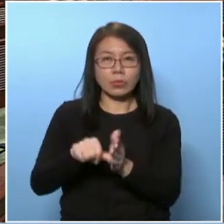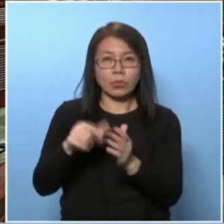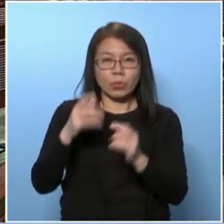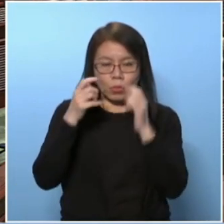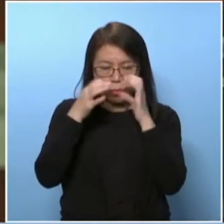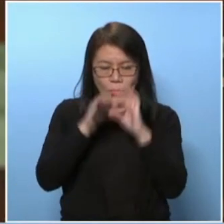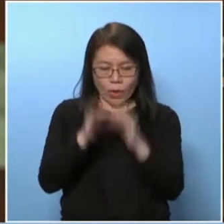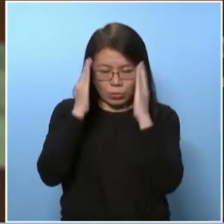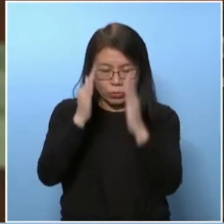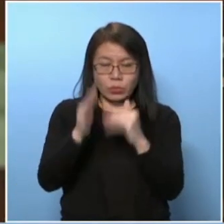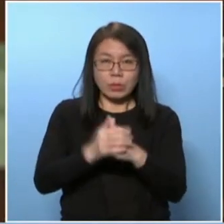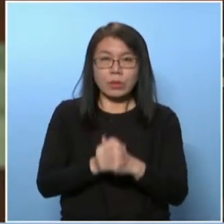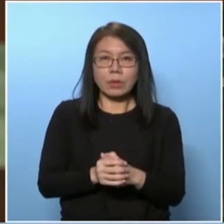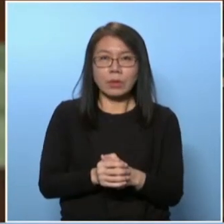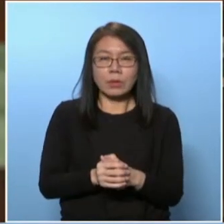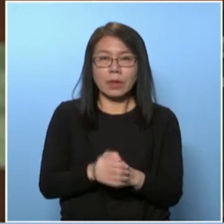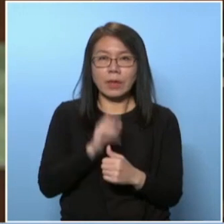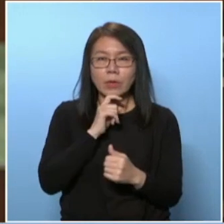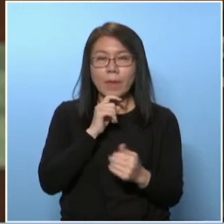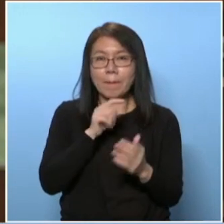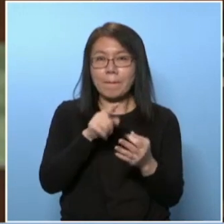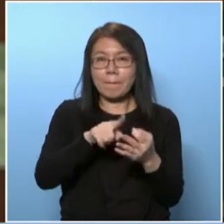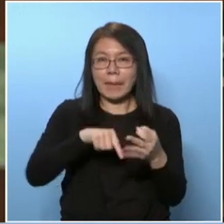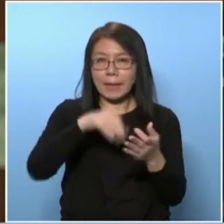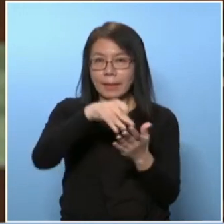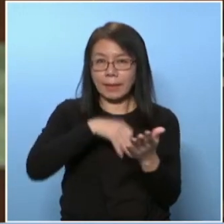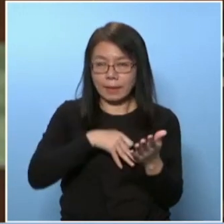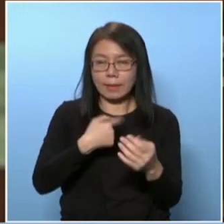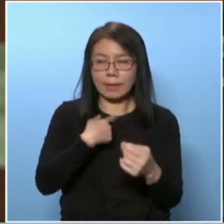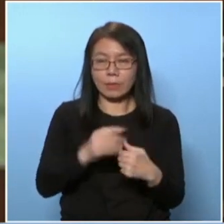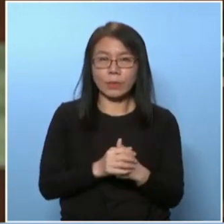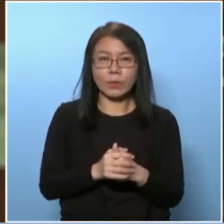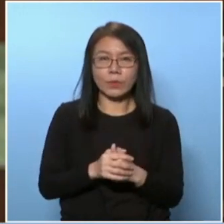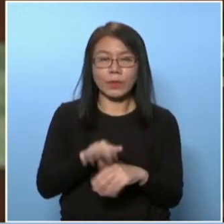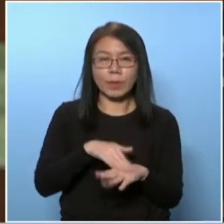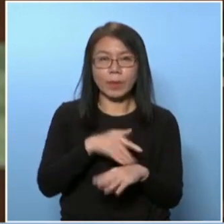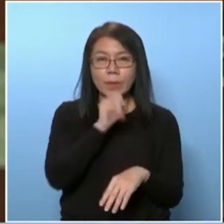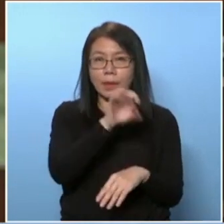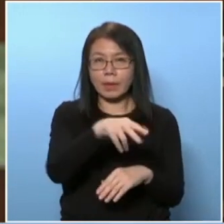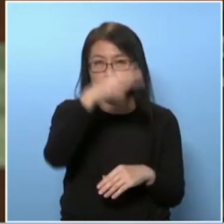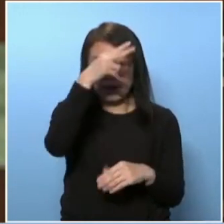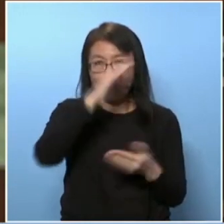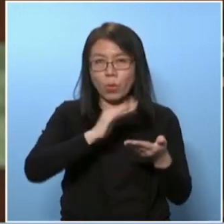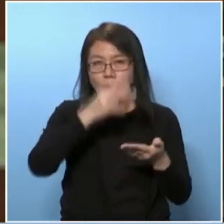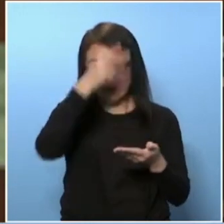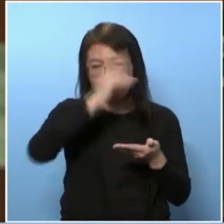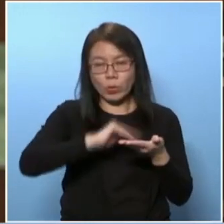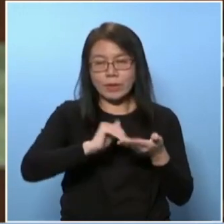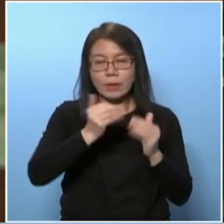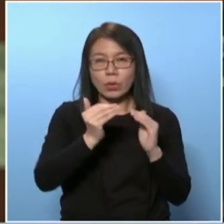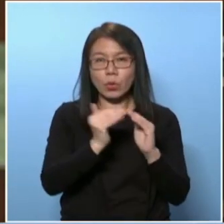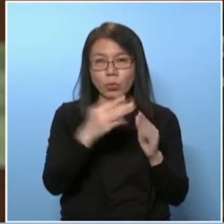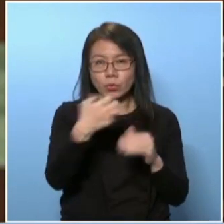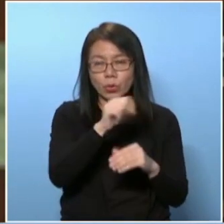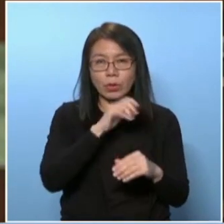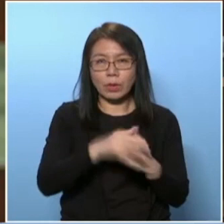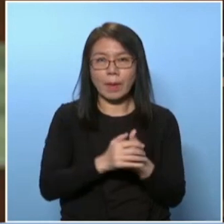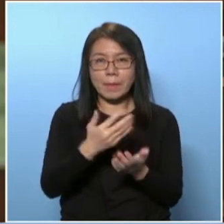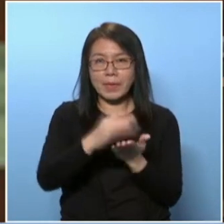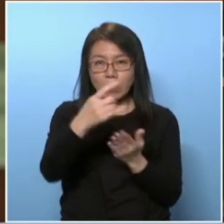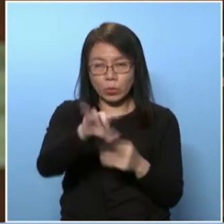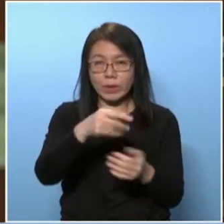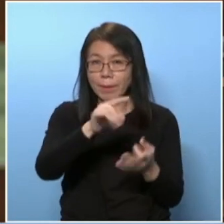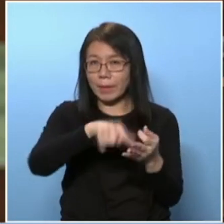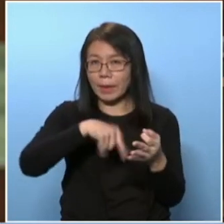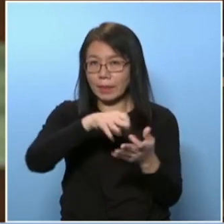注就是我們一個豁免的名單。咁嗰日我問陳肇始局長點解咁多人豁免，佢就話其